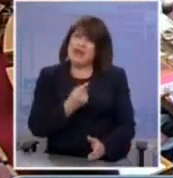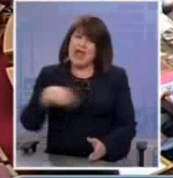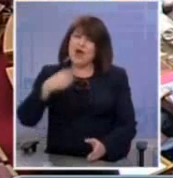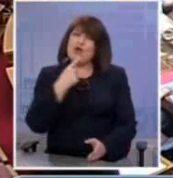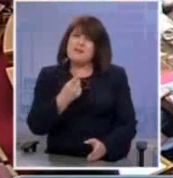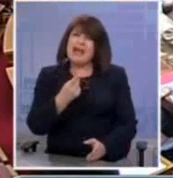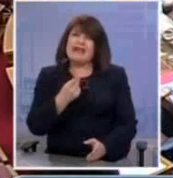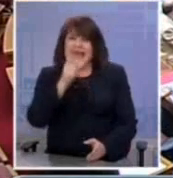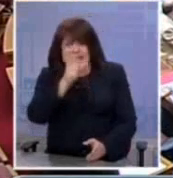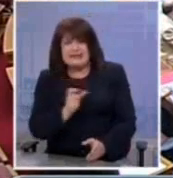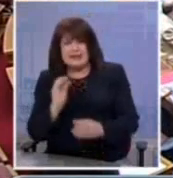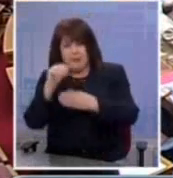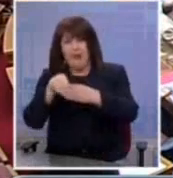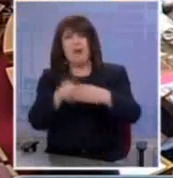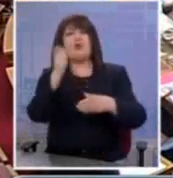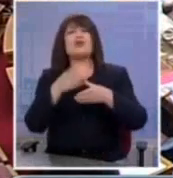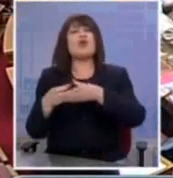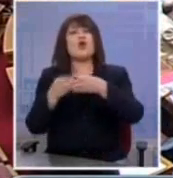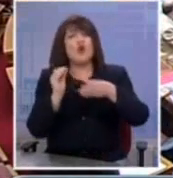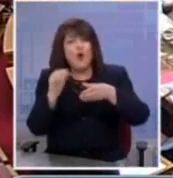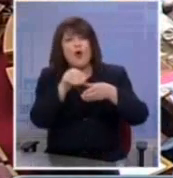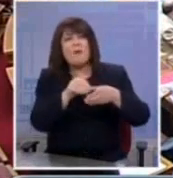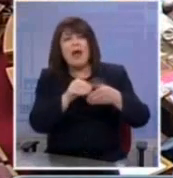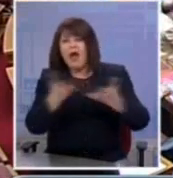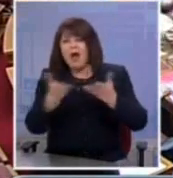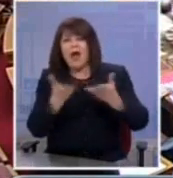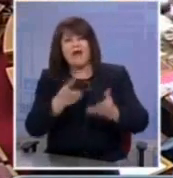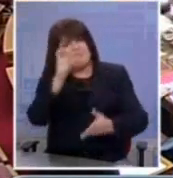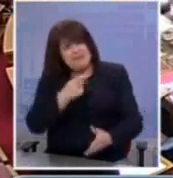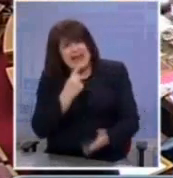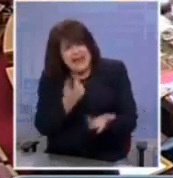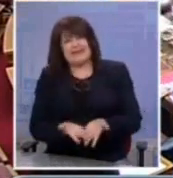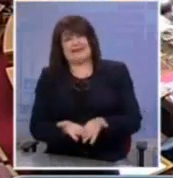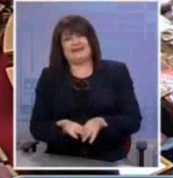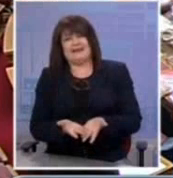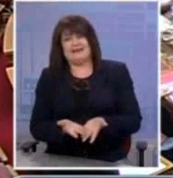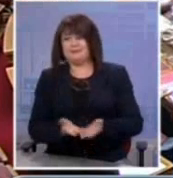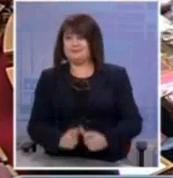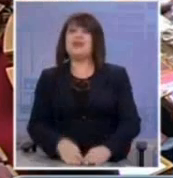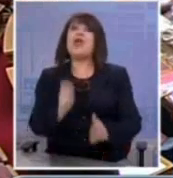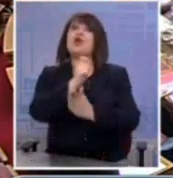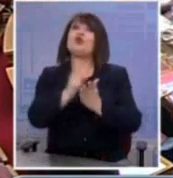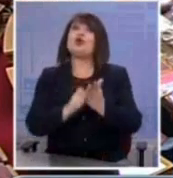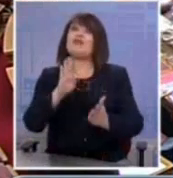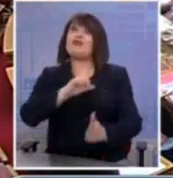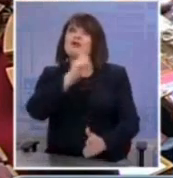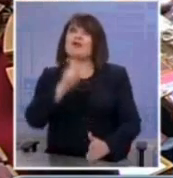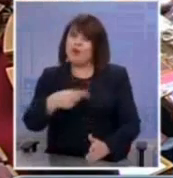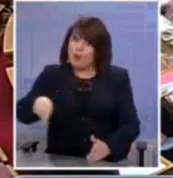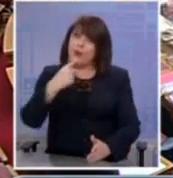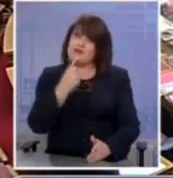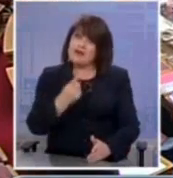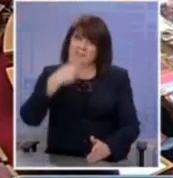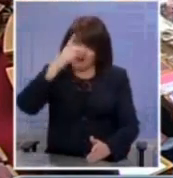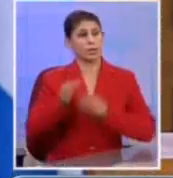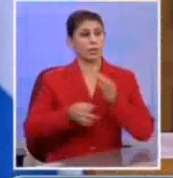π έχει περάσει ο καθένας από π έχει περάσει μιλάνε όλοι μιλάει και ο οικονόμου κύ τα γράφω μιλάνε όλοι μιλάει